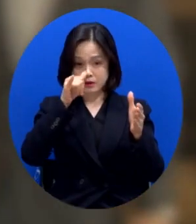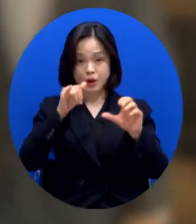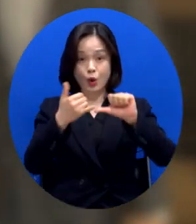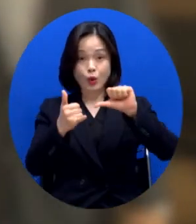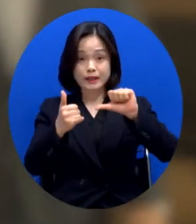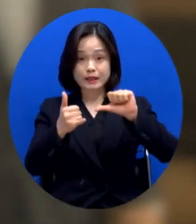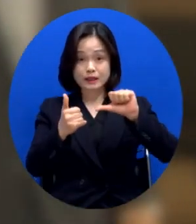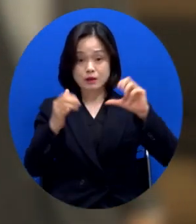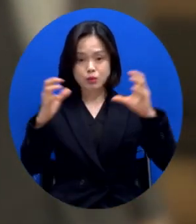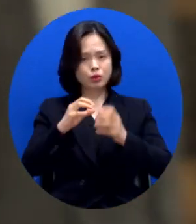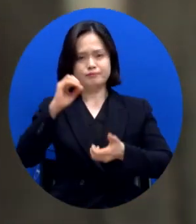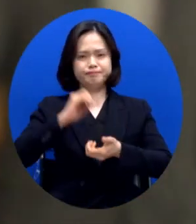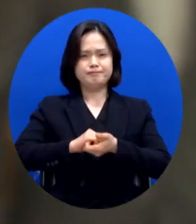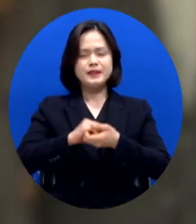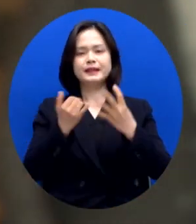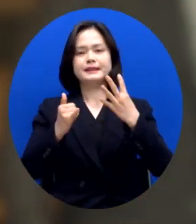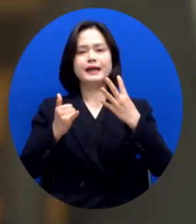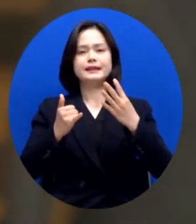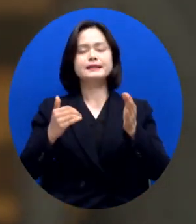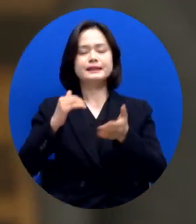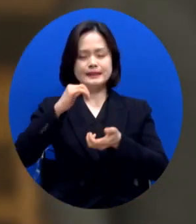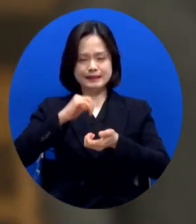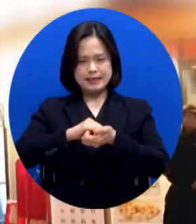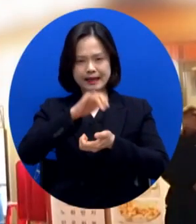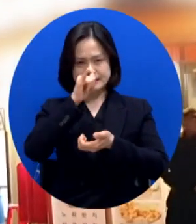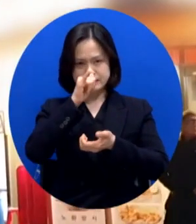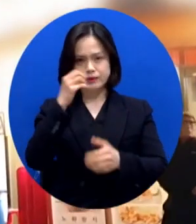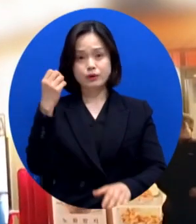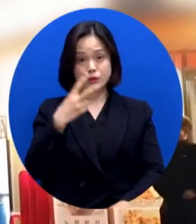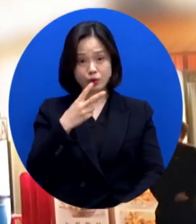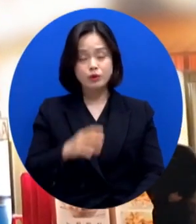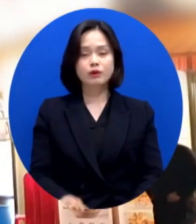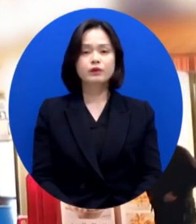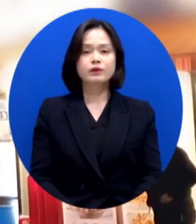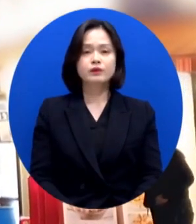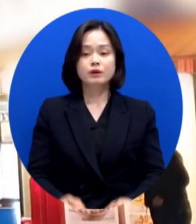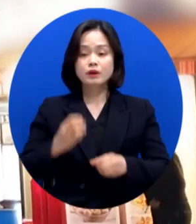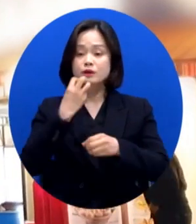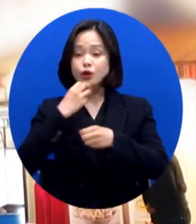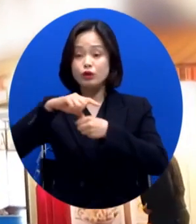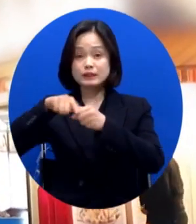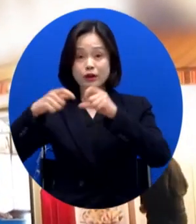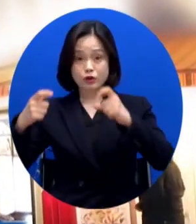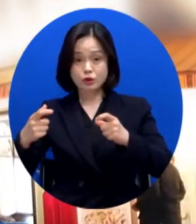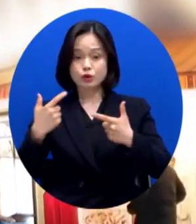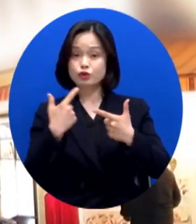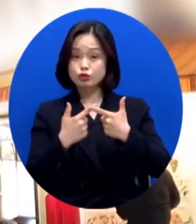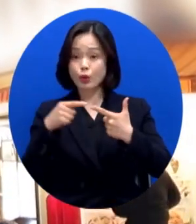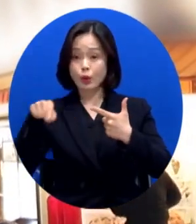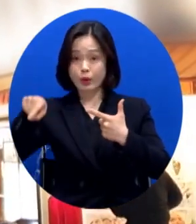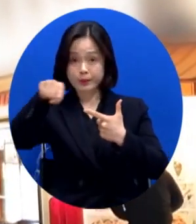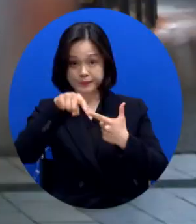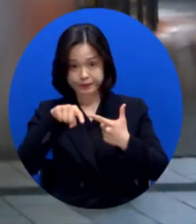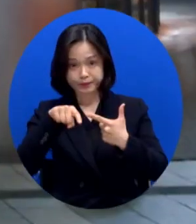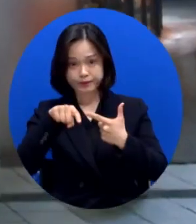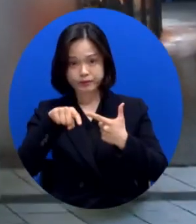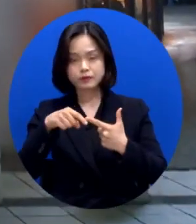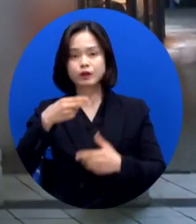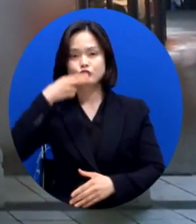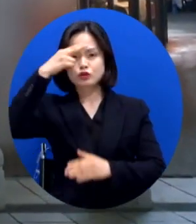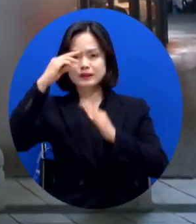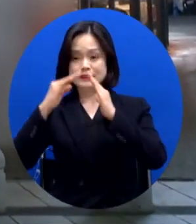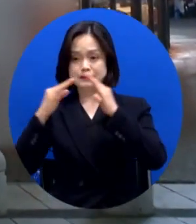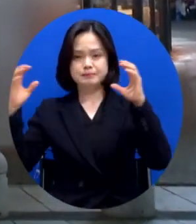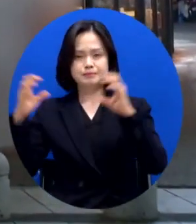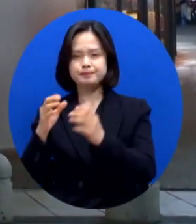모임 금지도 그대로 유지됩니다. 방역당국은 추가적으로 수도권, 부산 등 2단계 지역에서는 유흥시설 집합 금지